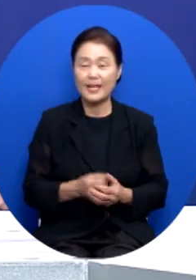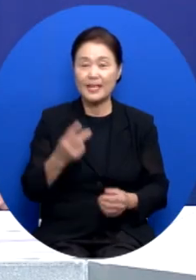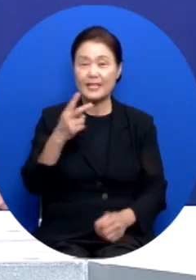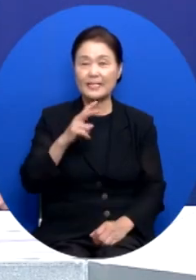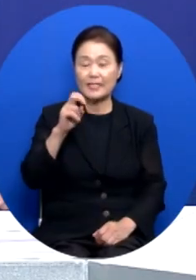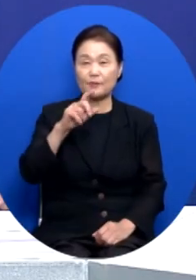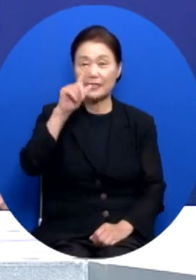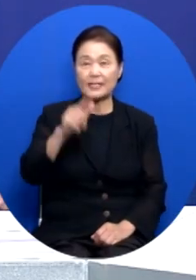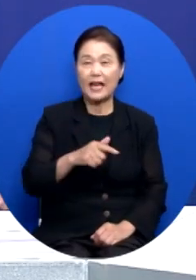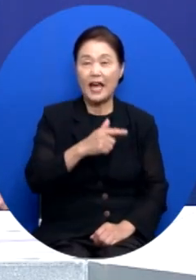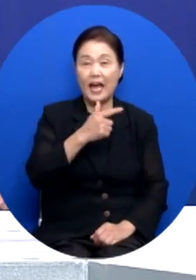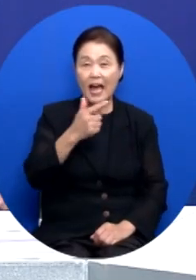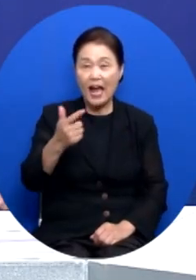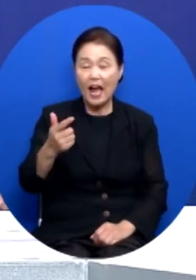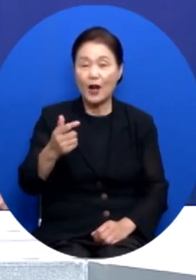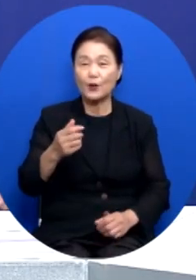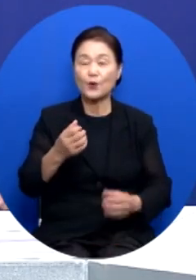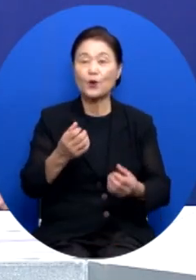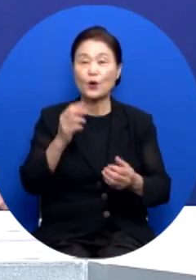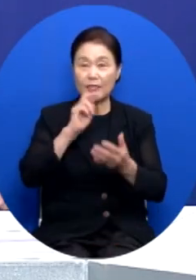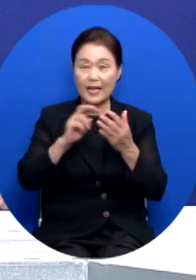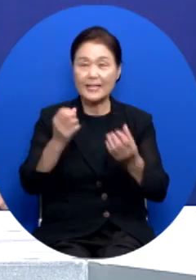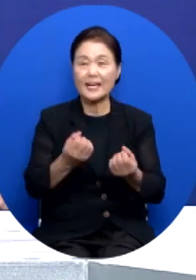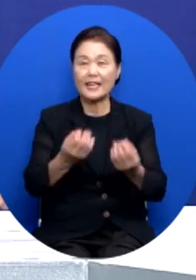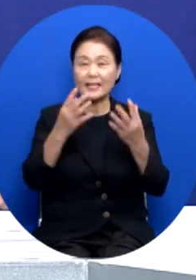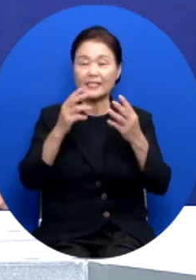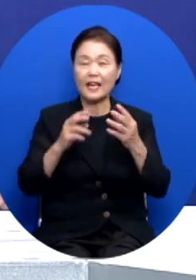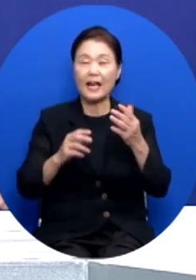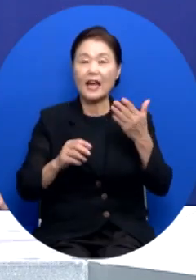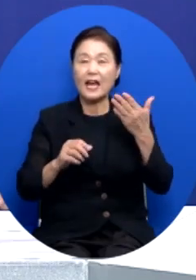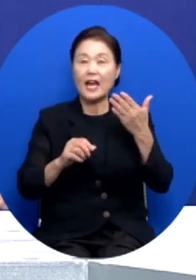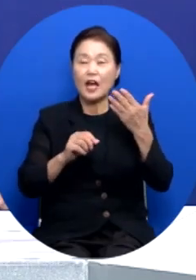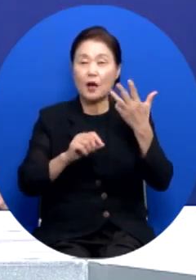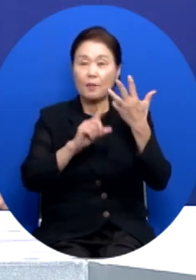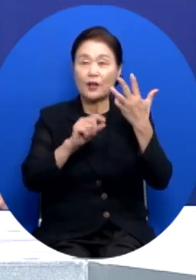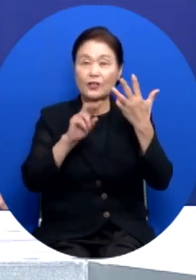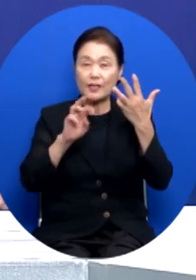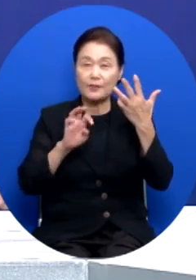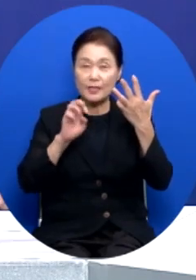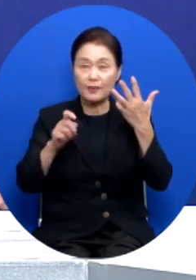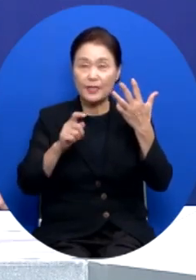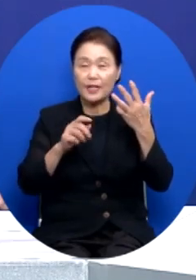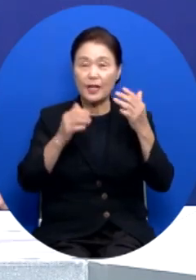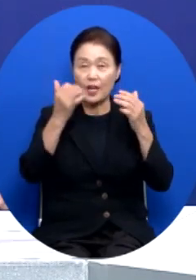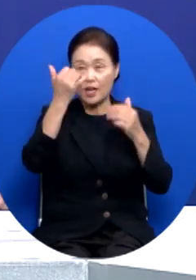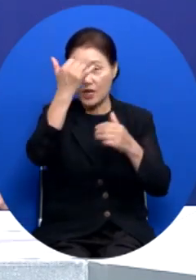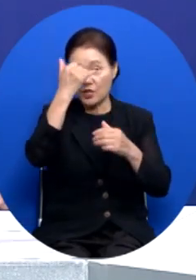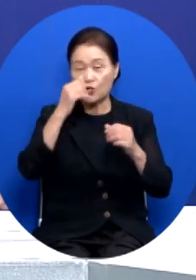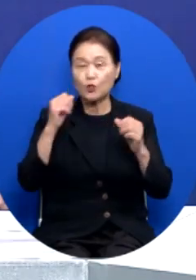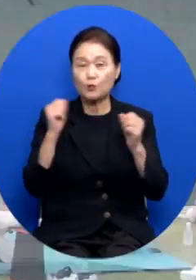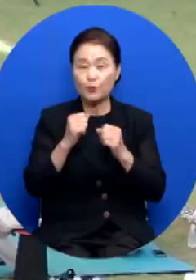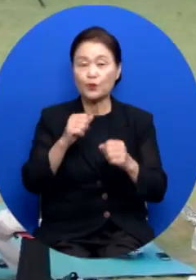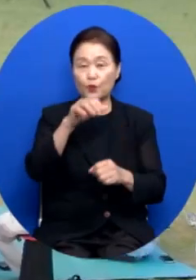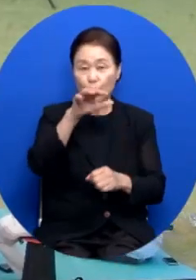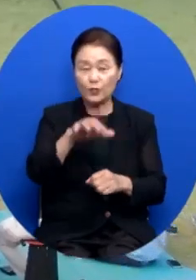2024 원데이 피크닉 콘서트가 31일 충북 영동군 용두공원 야외 무대에서 개최됐습니다.